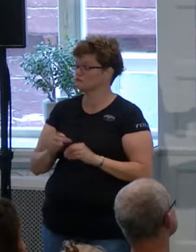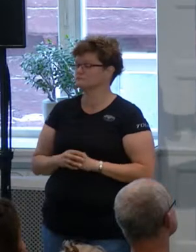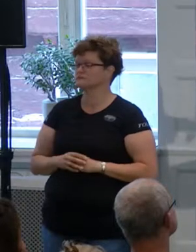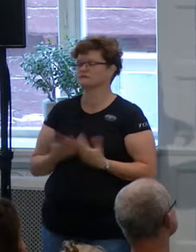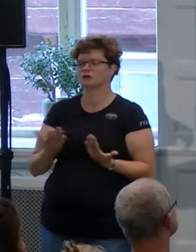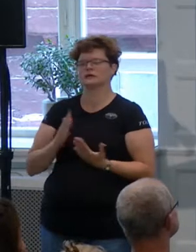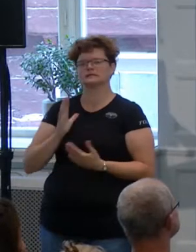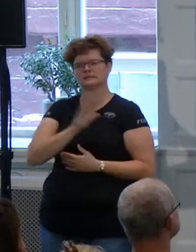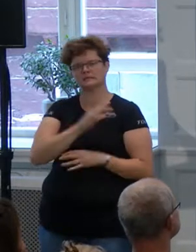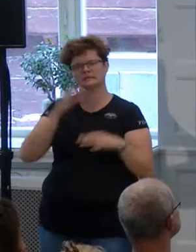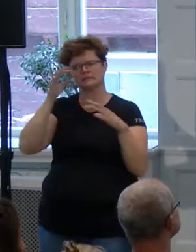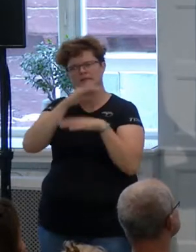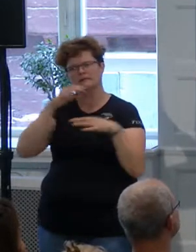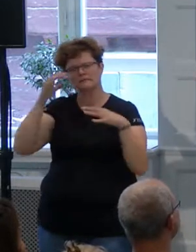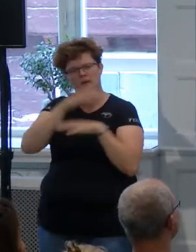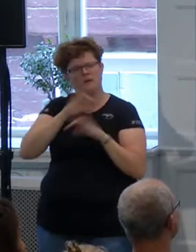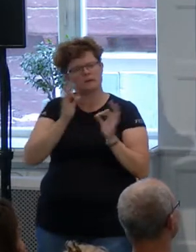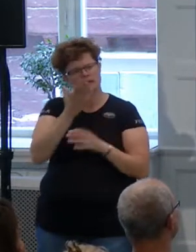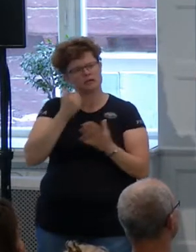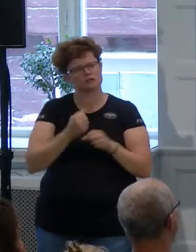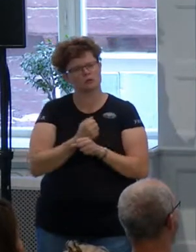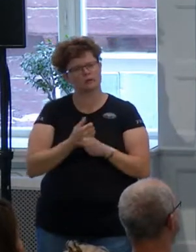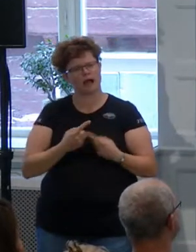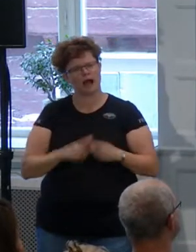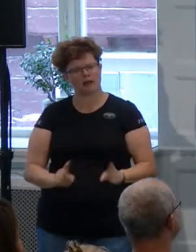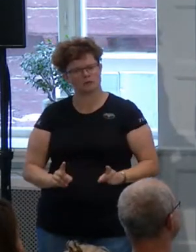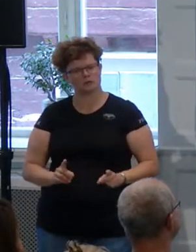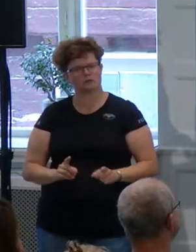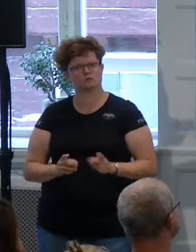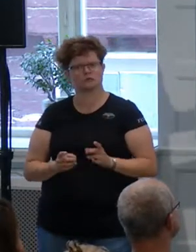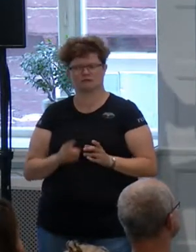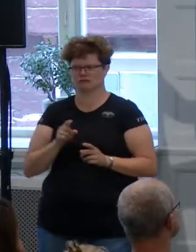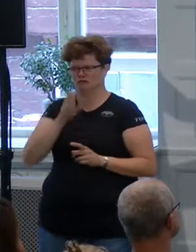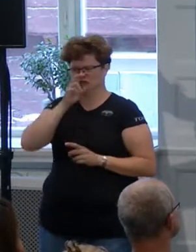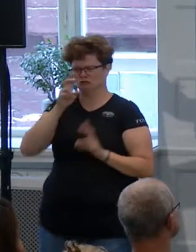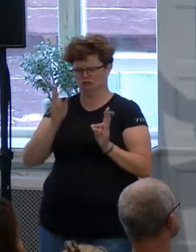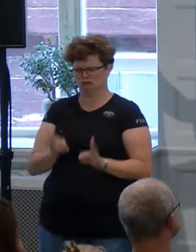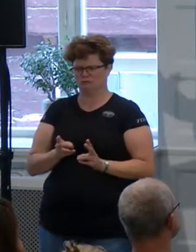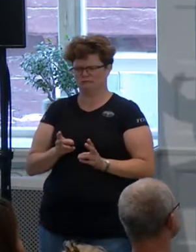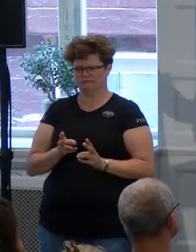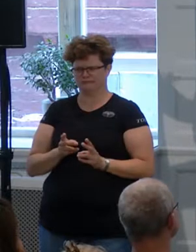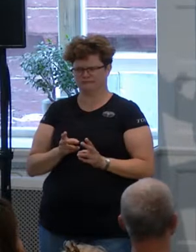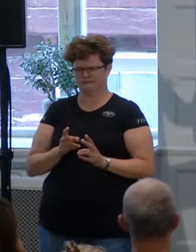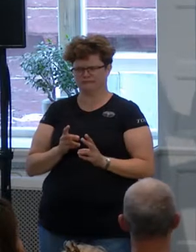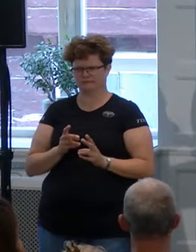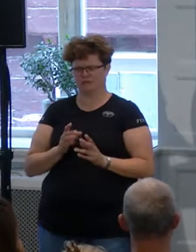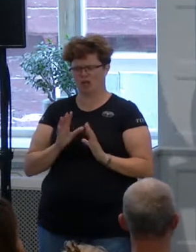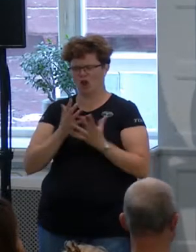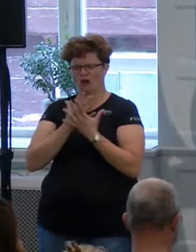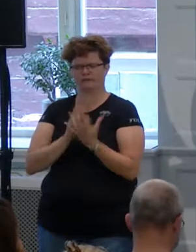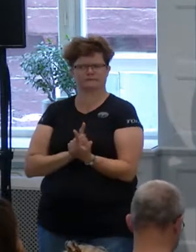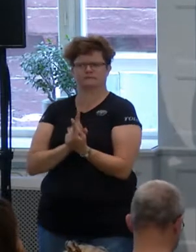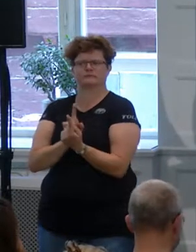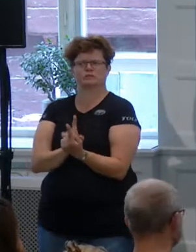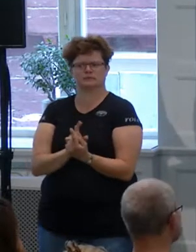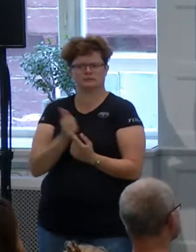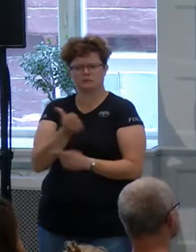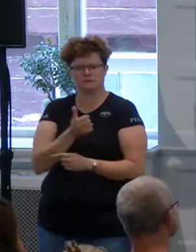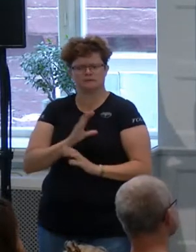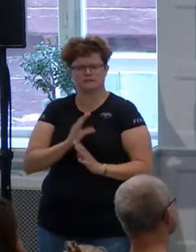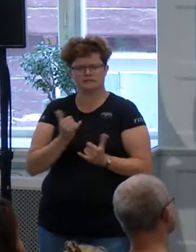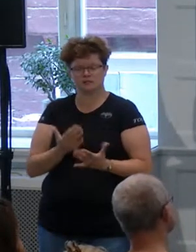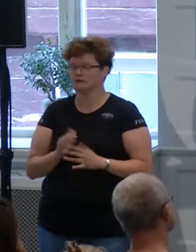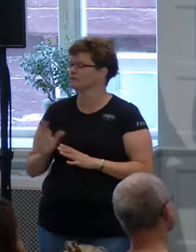Vad är dina reflektioner? Hur skulle vi kunna jobba annorlunda? För det här verkar ju inte riktigt möta behovet som vi har